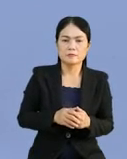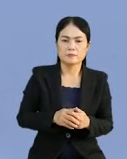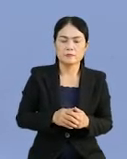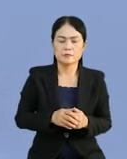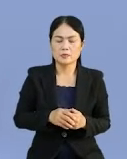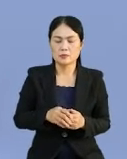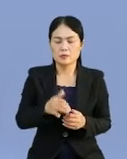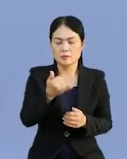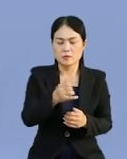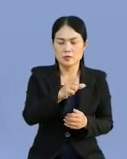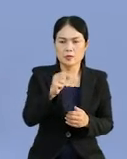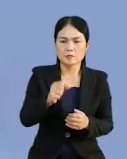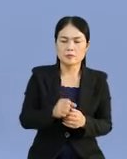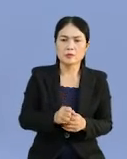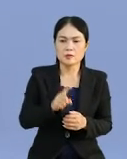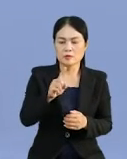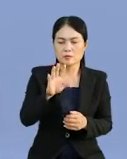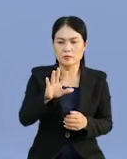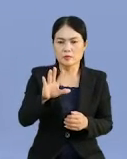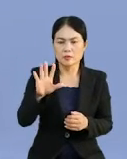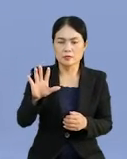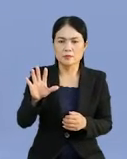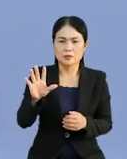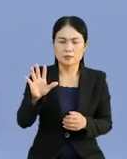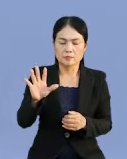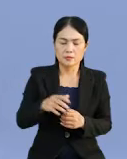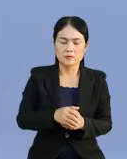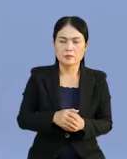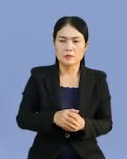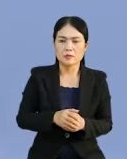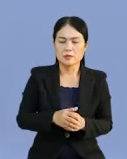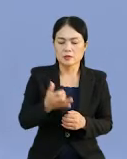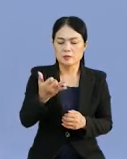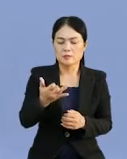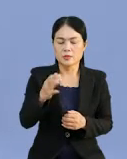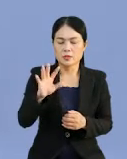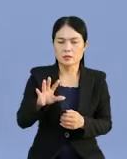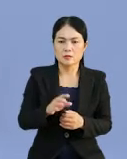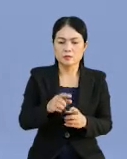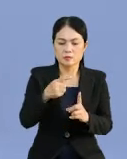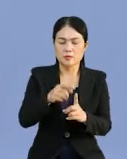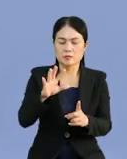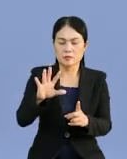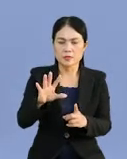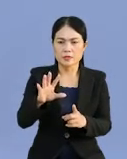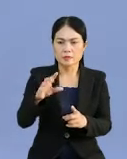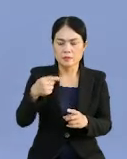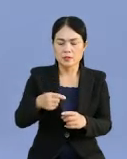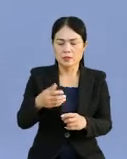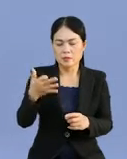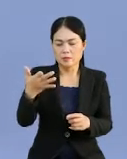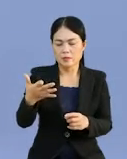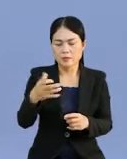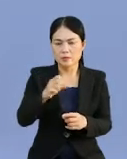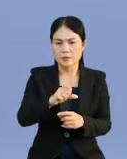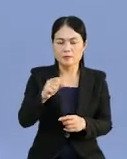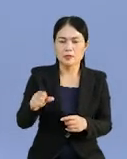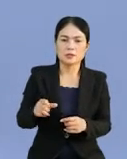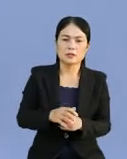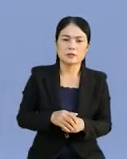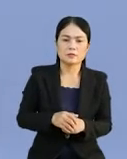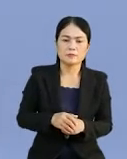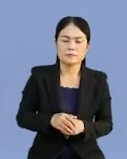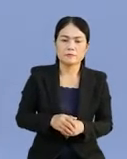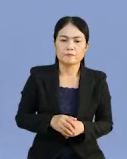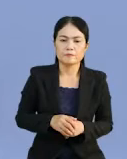pram, pram pi mơn pram, pram mi pram pi mơn pram bộ năng pram poan, biết tới chia, pram bay mơn, chà. Dân